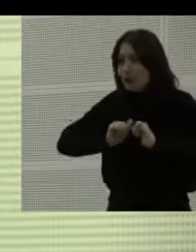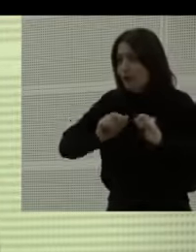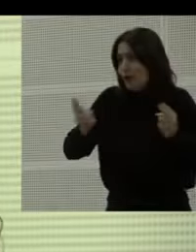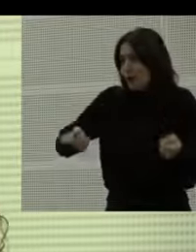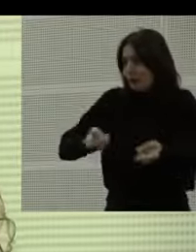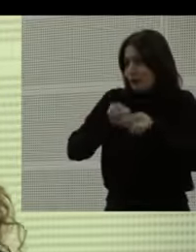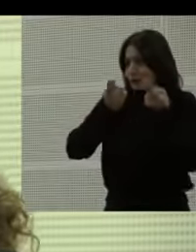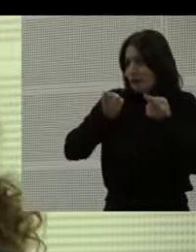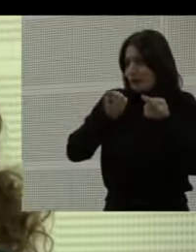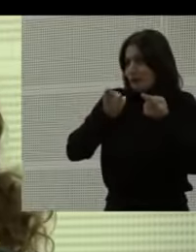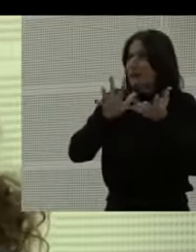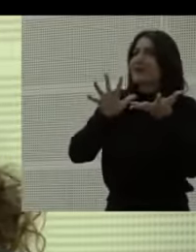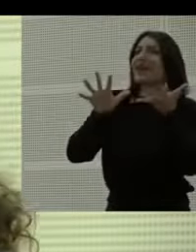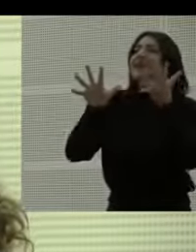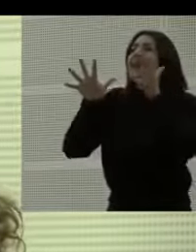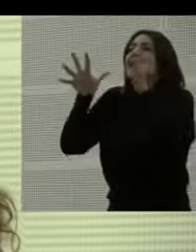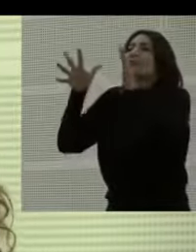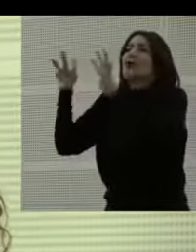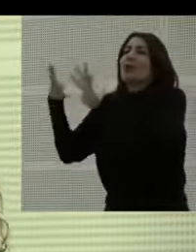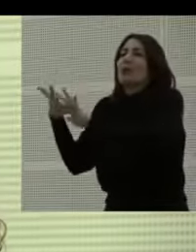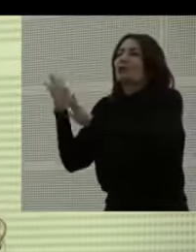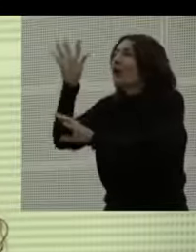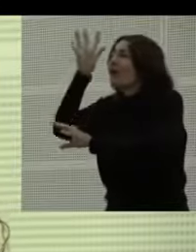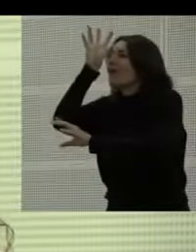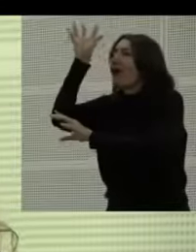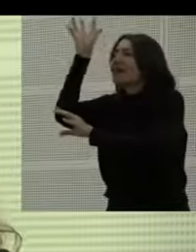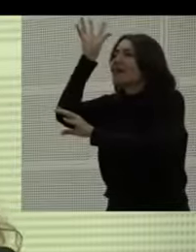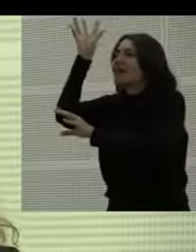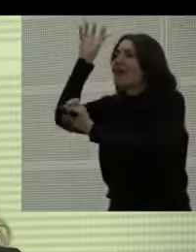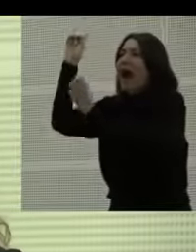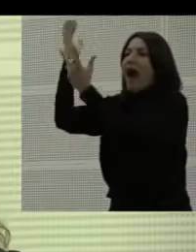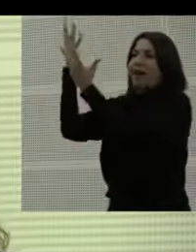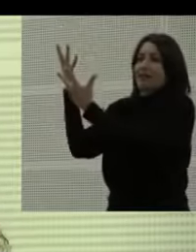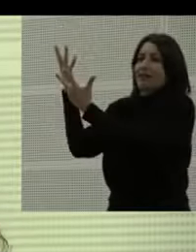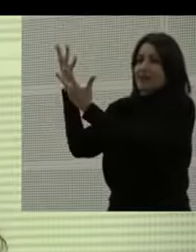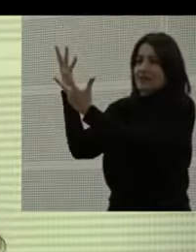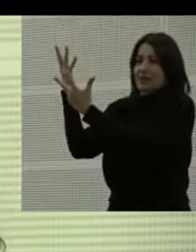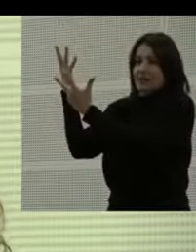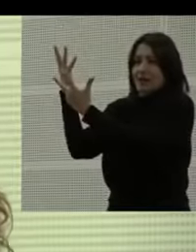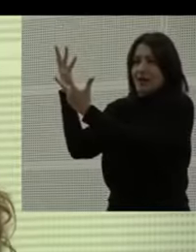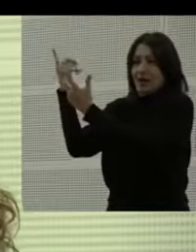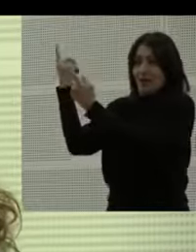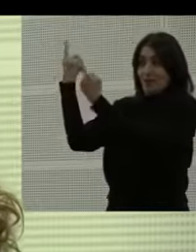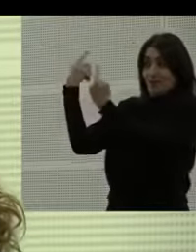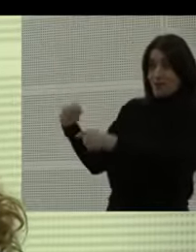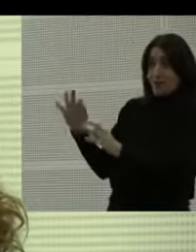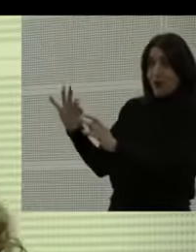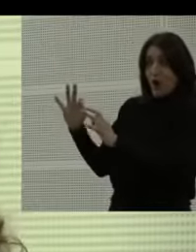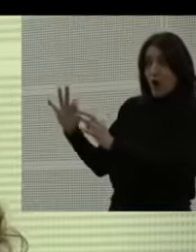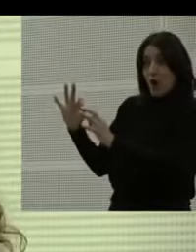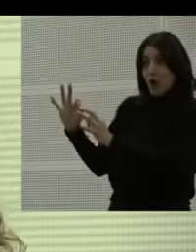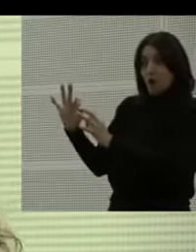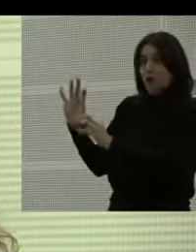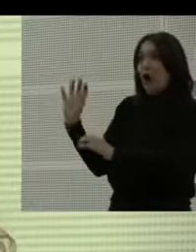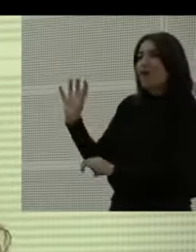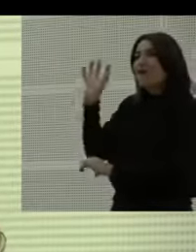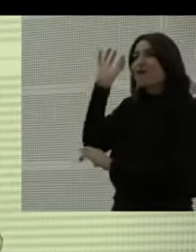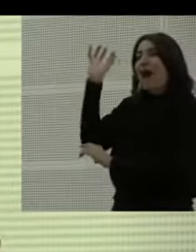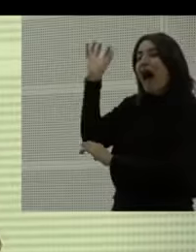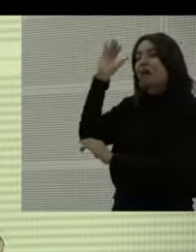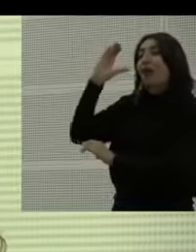veniva trasfigurato nella fantasia artistica. Per questo motivo le favole di Hans